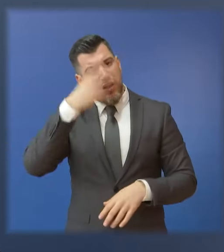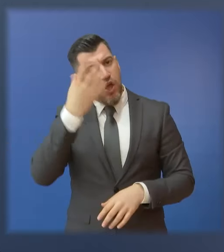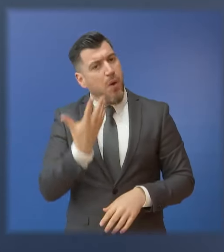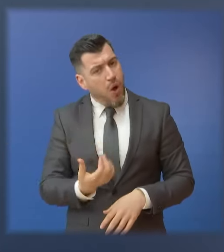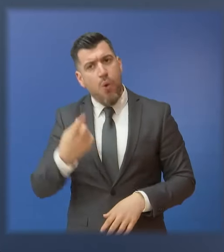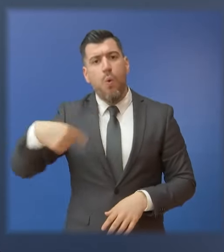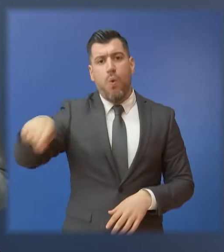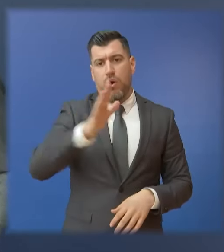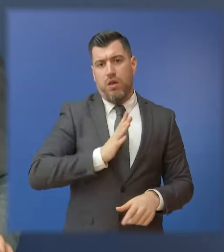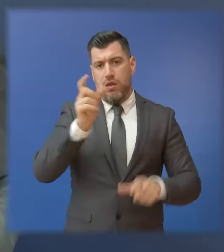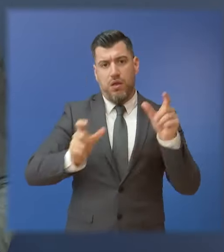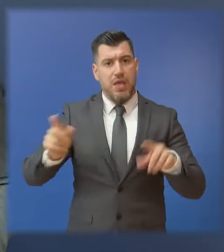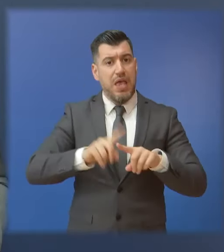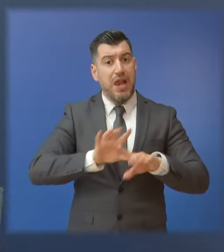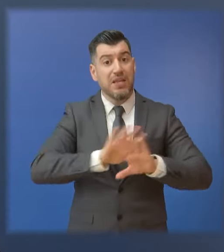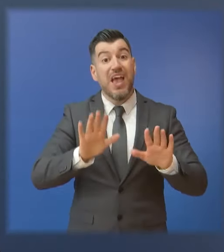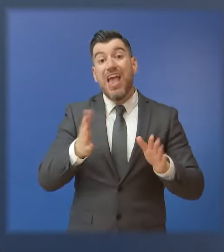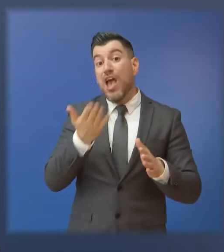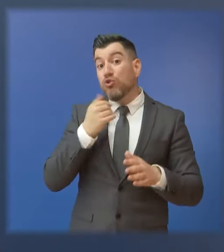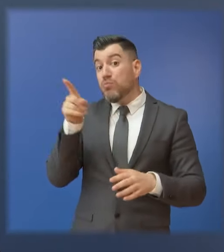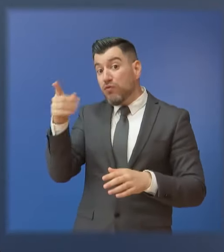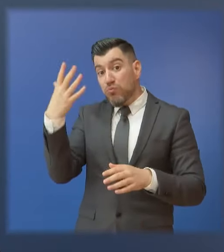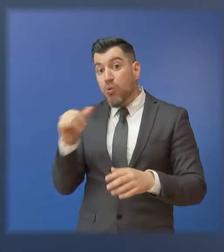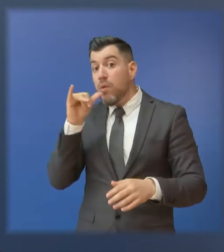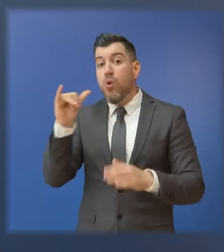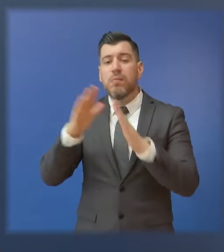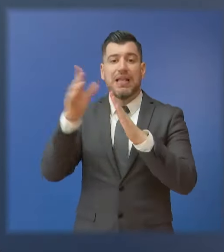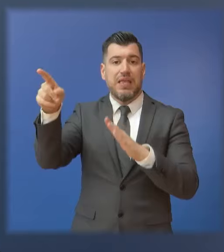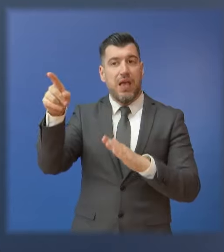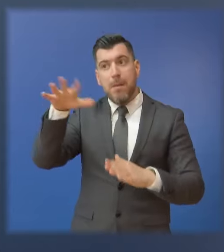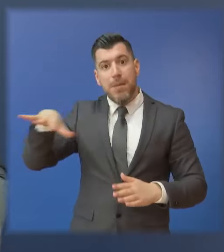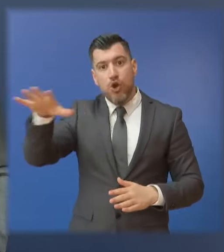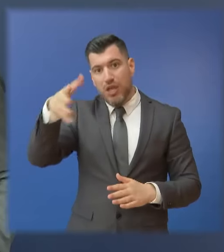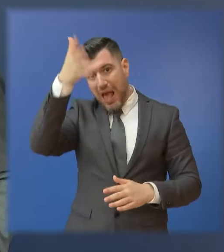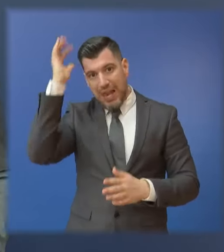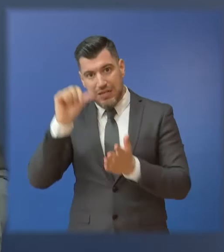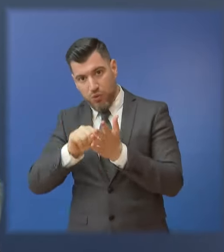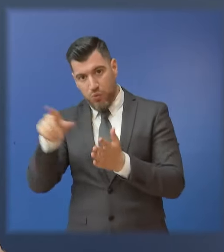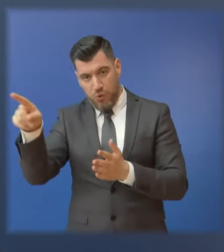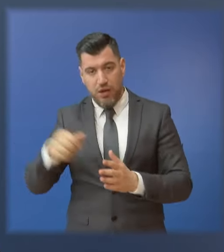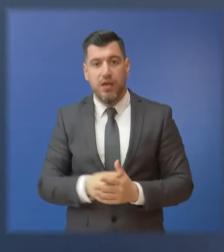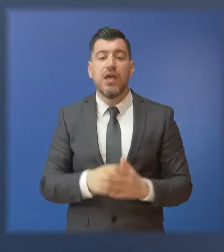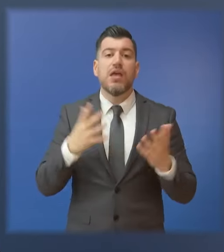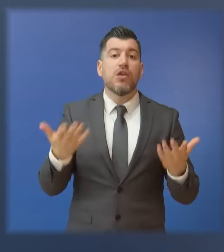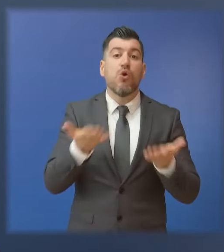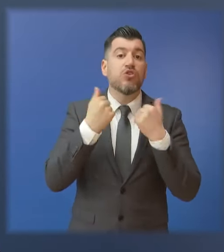έχουν όσοι δεν έχουν κύρια κατοικία στους επιλεγμένους προορισμούς και όσοι δεν είναι ωφελούμενοι στο πλαίσιο του κοινωνικού